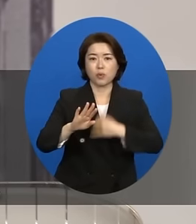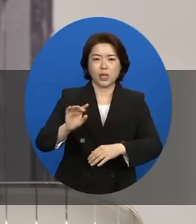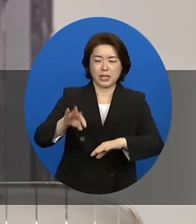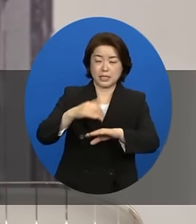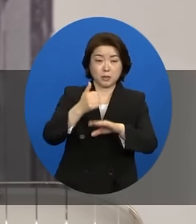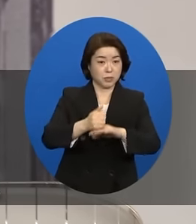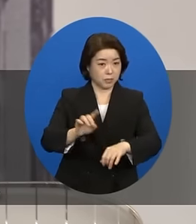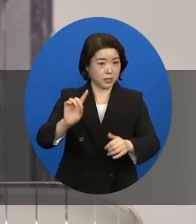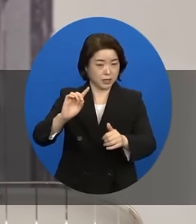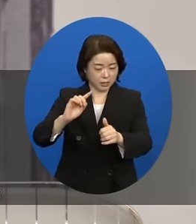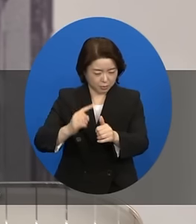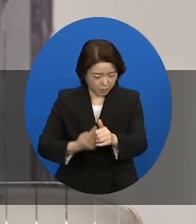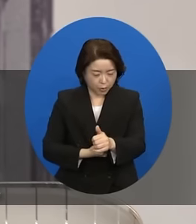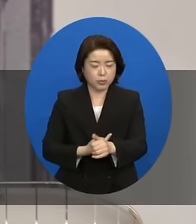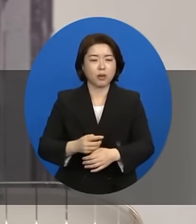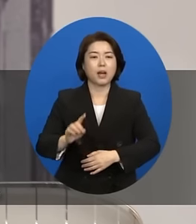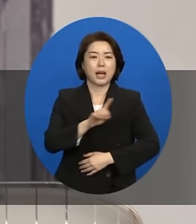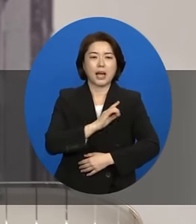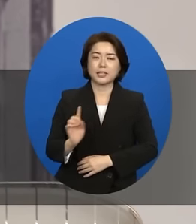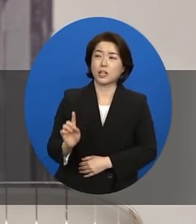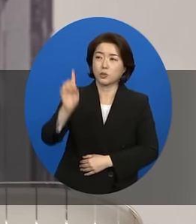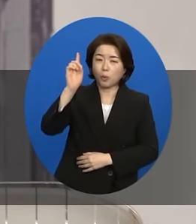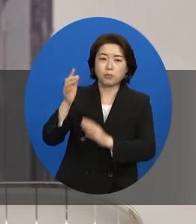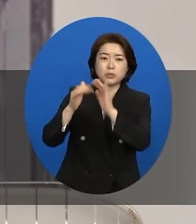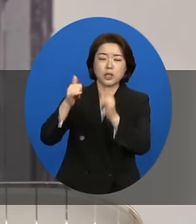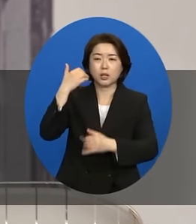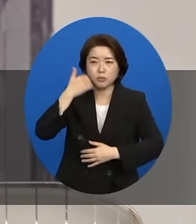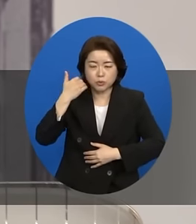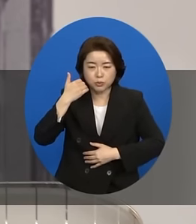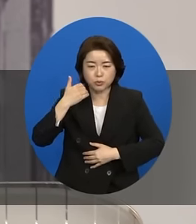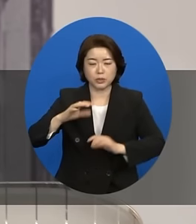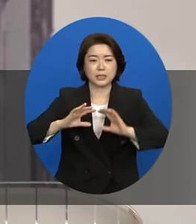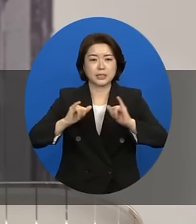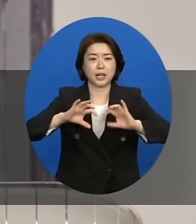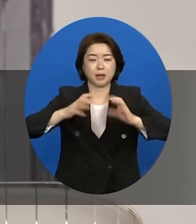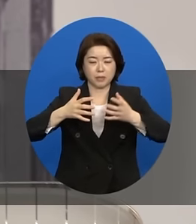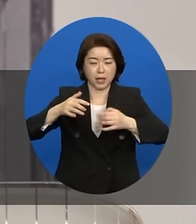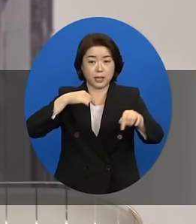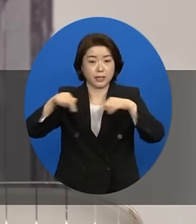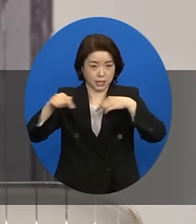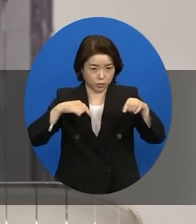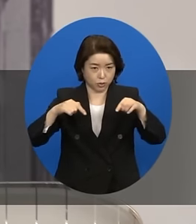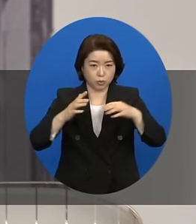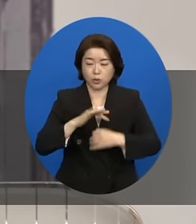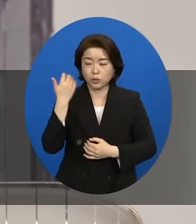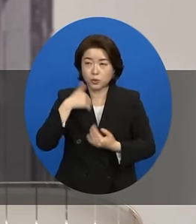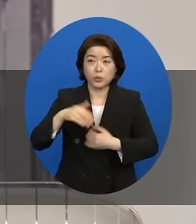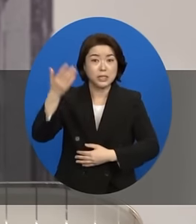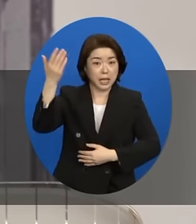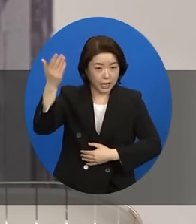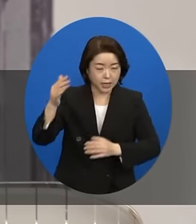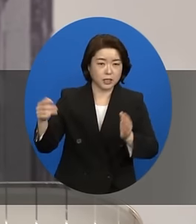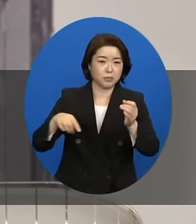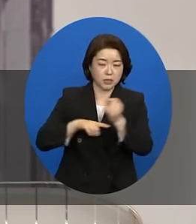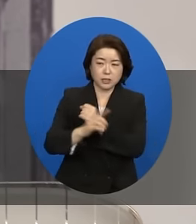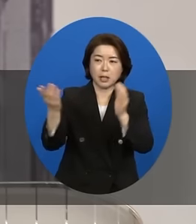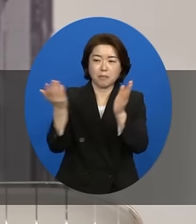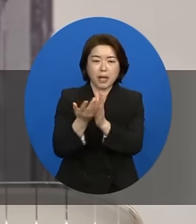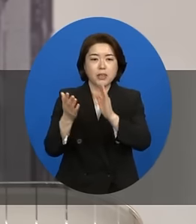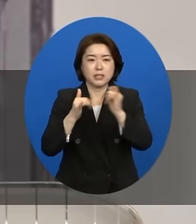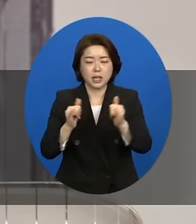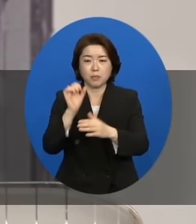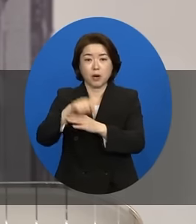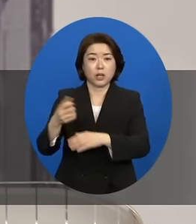분이 인간의 나라를 다스린다는 것과 누구든지 그의 뜻에 맞는 사람에게 나라를 주신다는 것을 깨닫게 되실 것입니다.